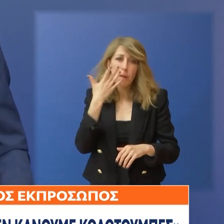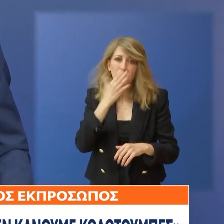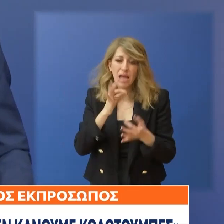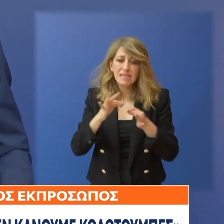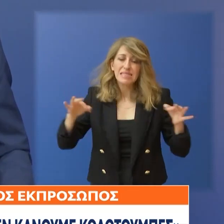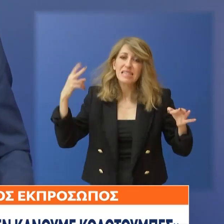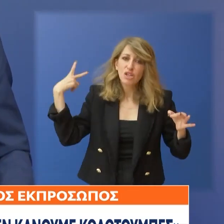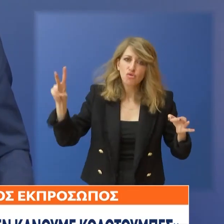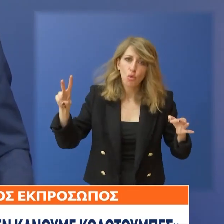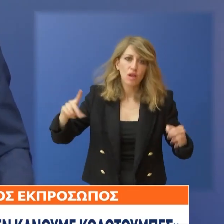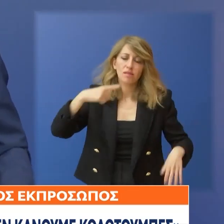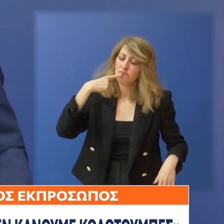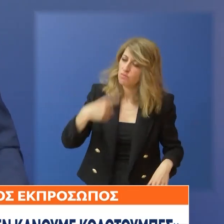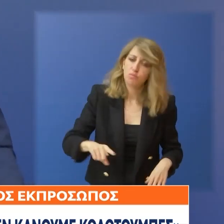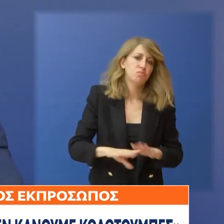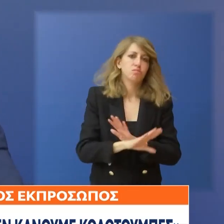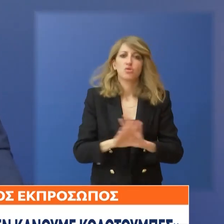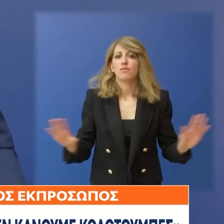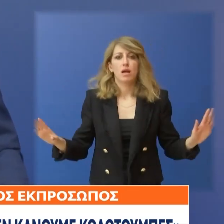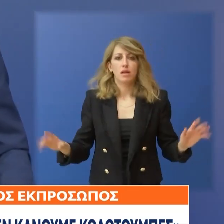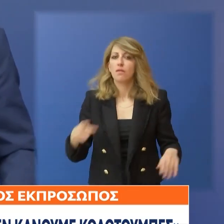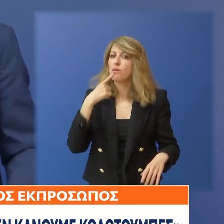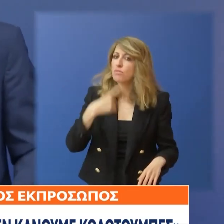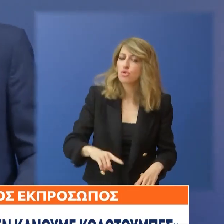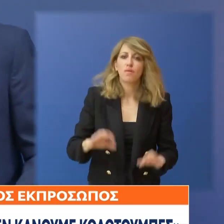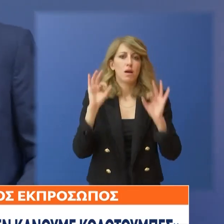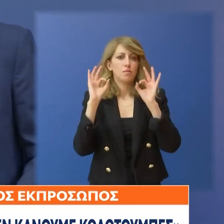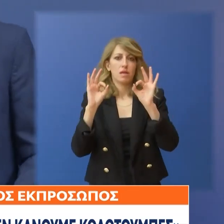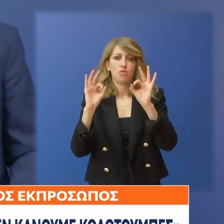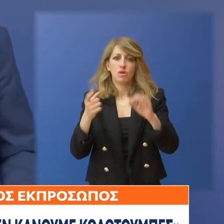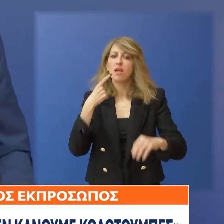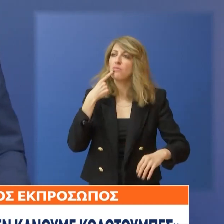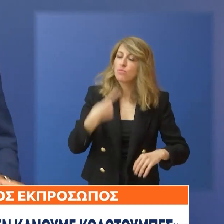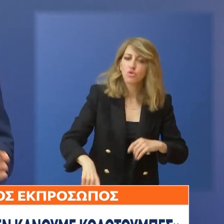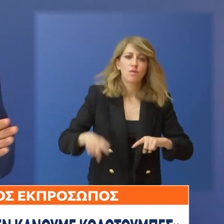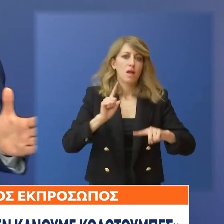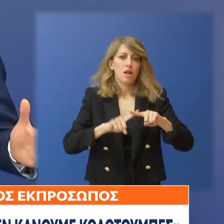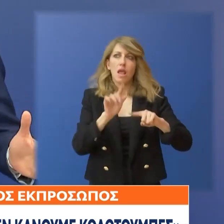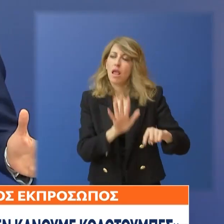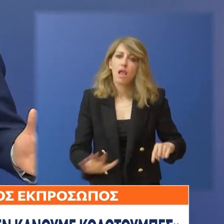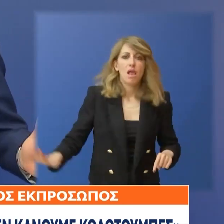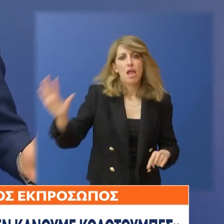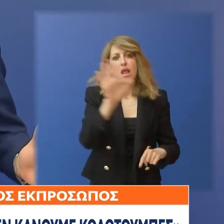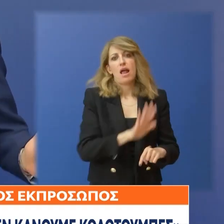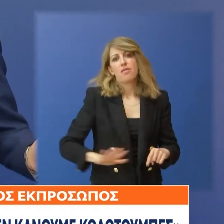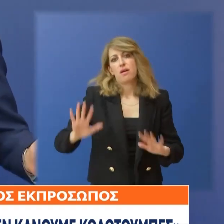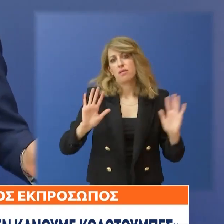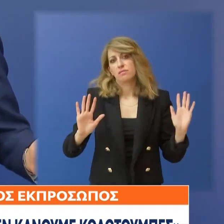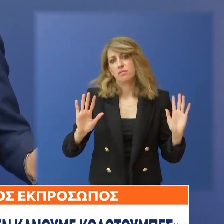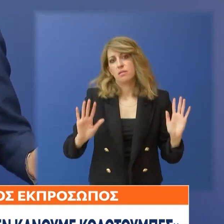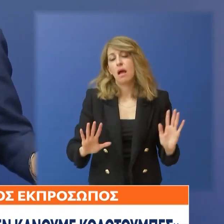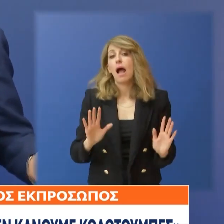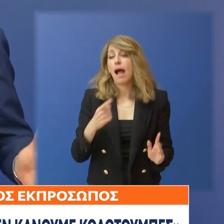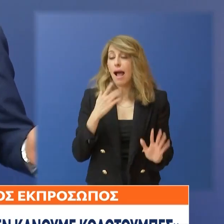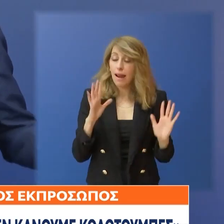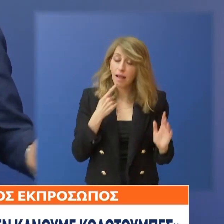που είναι προσβλητικό και για τους μακεδόνες για την ελλάδα συνολικά για τη χώρα μας είναι αξιοπερίεργη σπουδή το